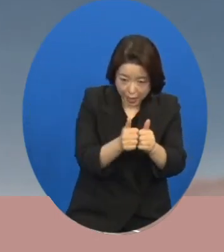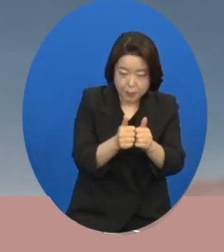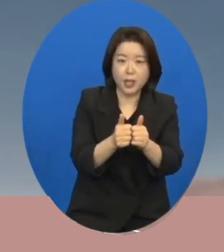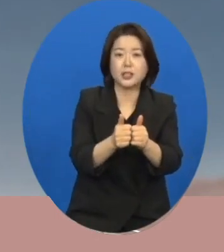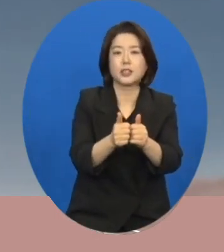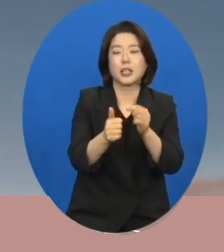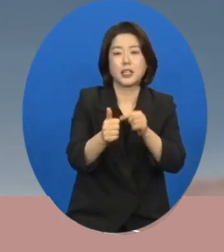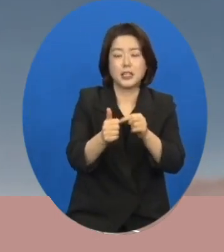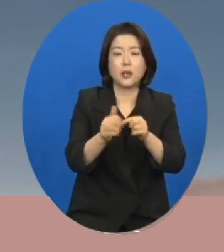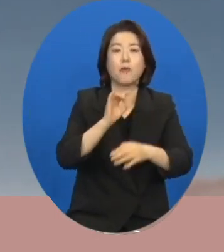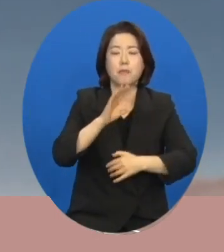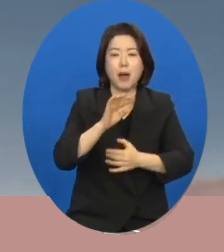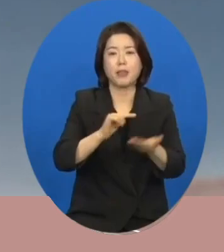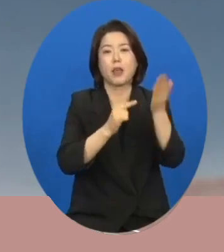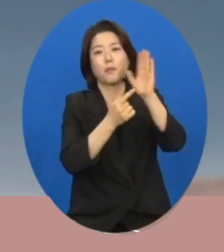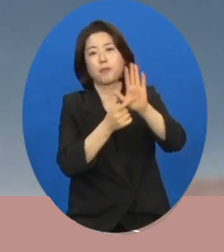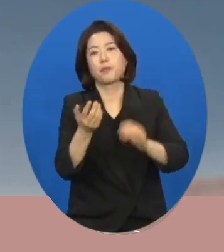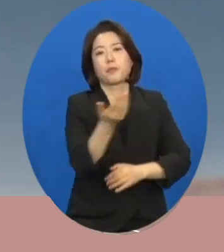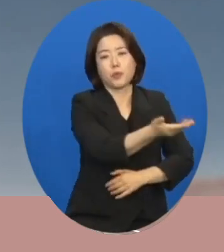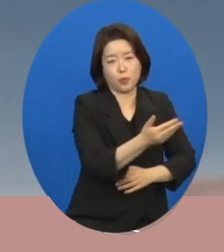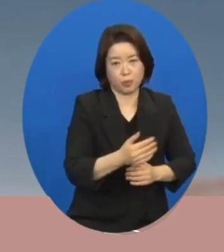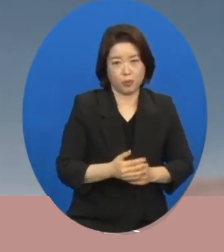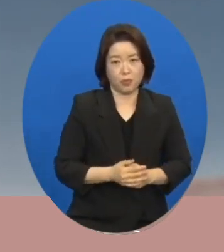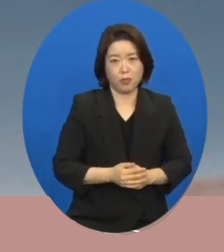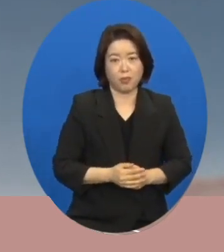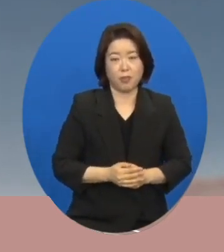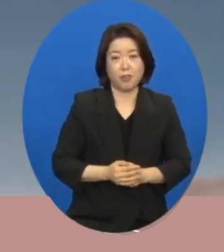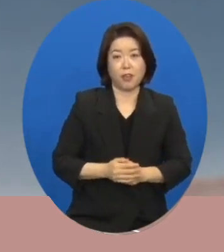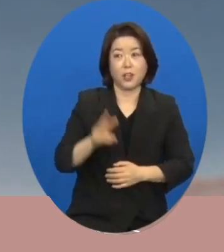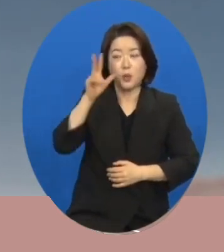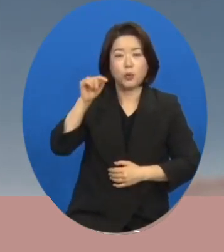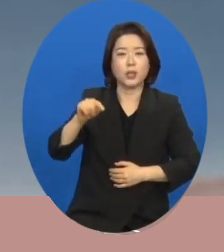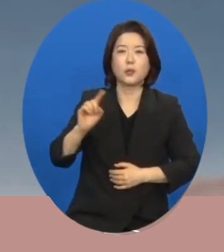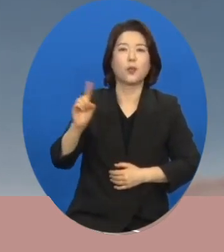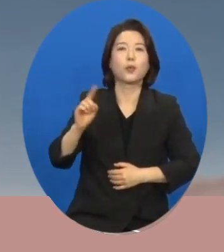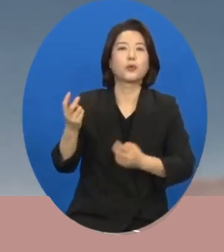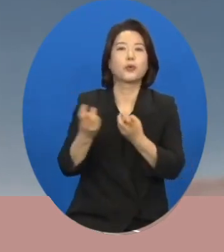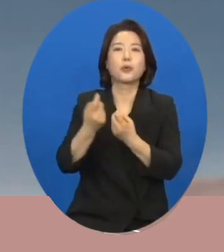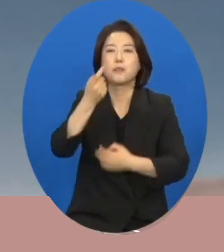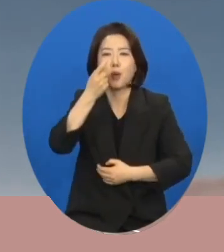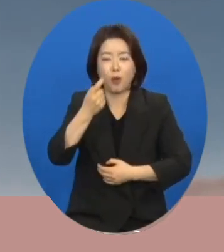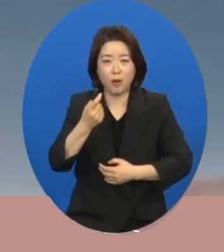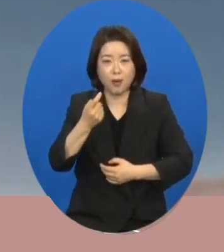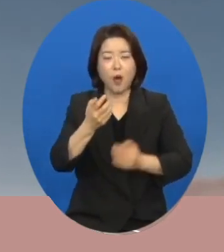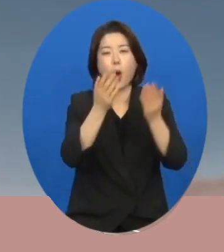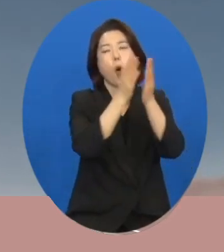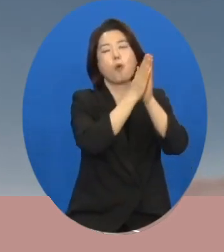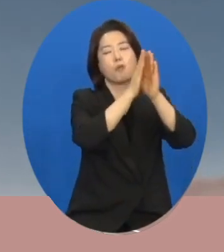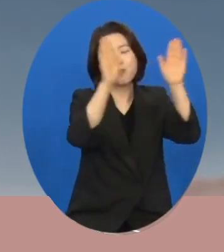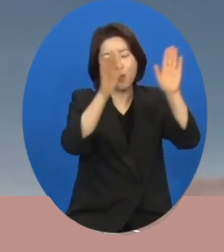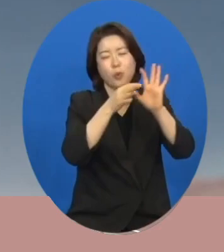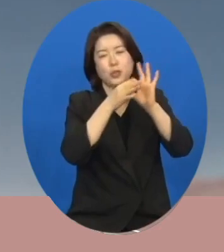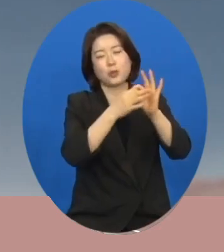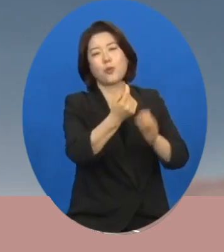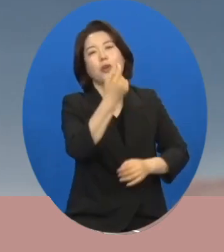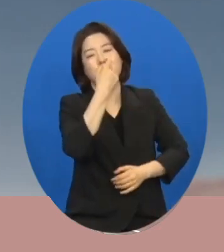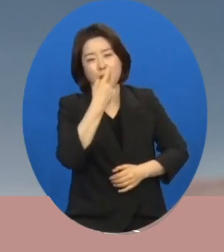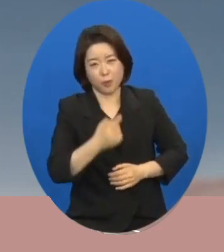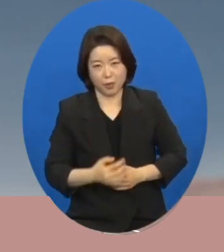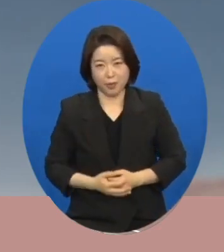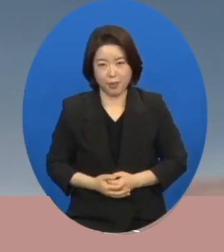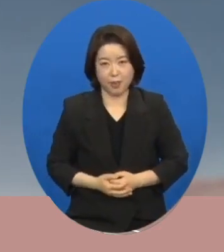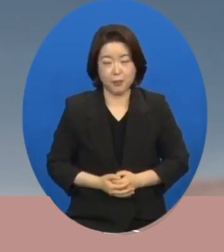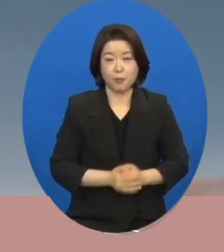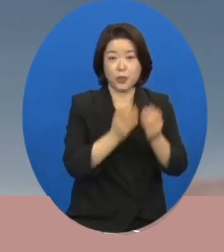자이 여호수아가 이것을 어디서 배웠을까요 모세를 통해 배운 거예요 모세가 참 위대한 제도자였지만 가나안